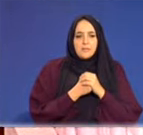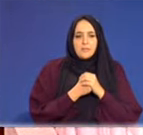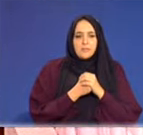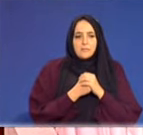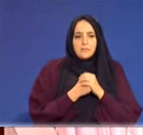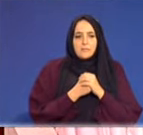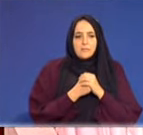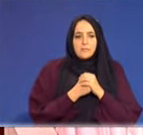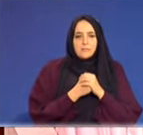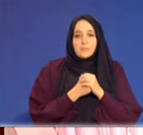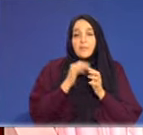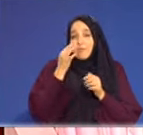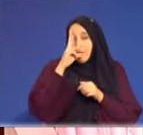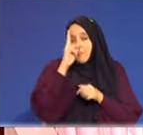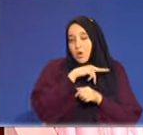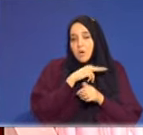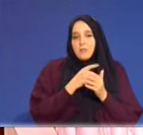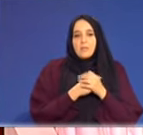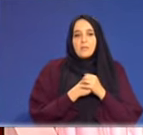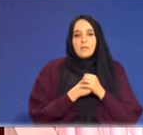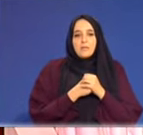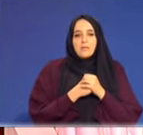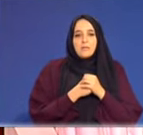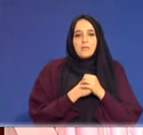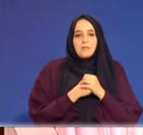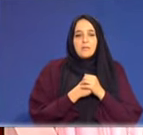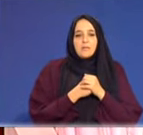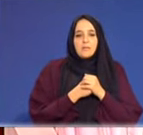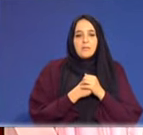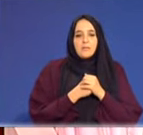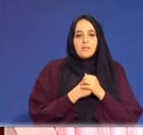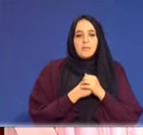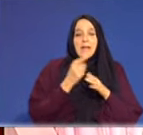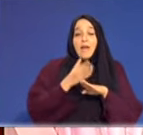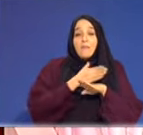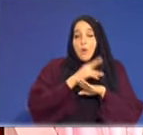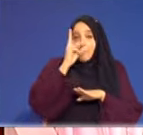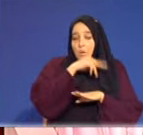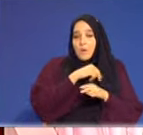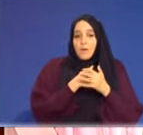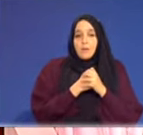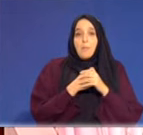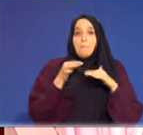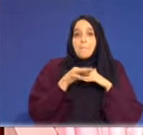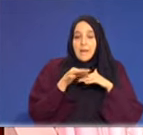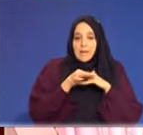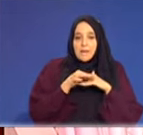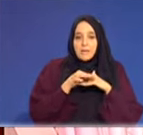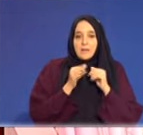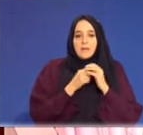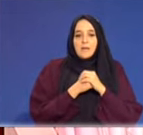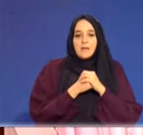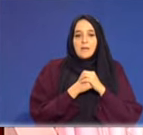هذاك ميت. توفي يا ربي يرحمه. اه قبل ما يموت تزوج